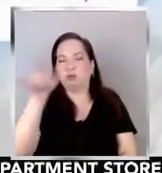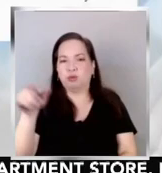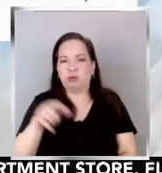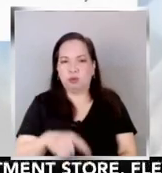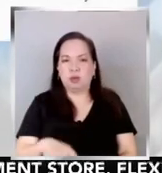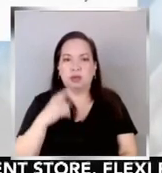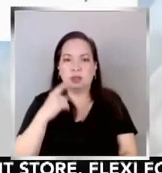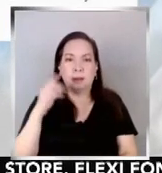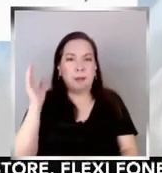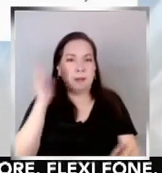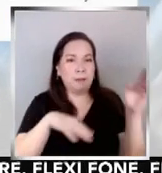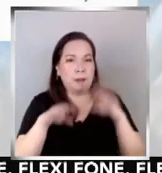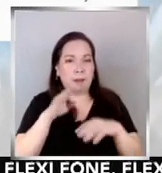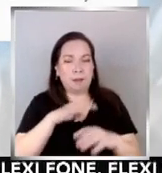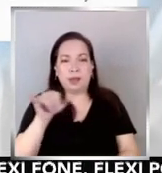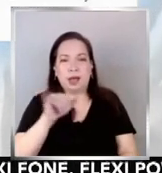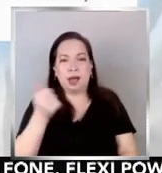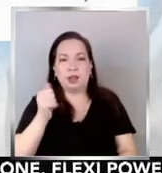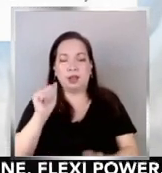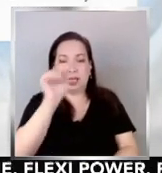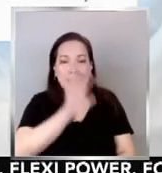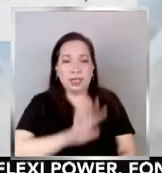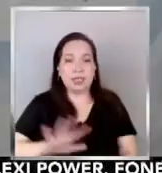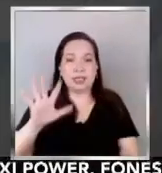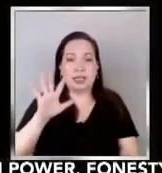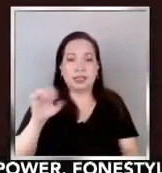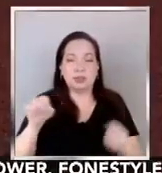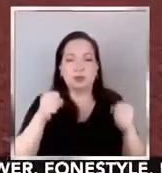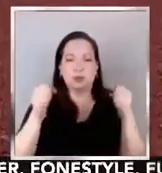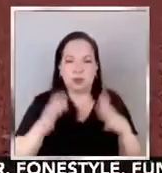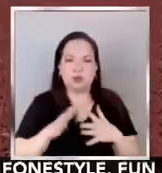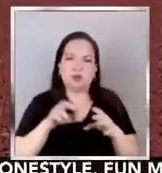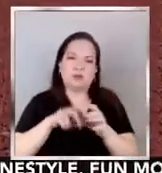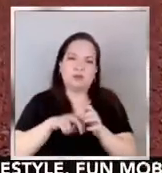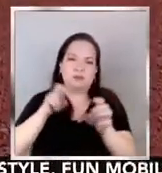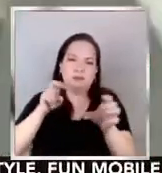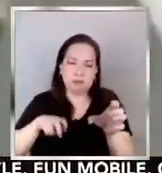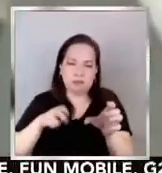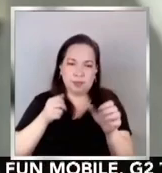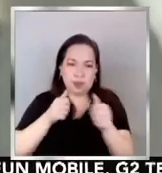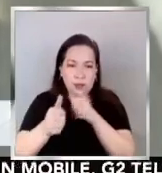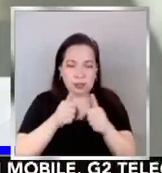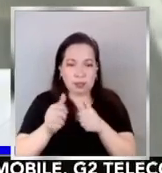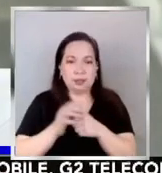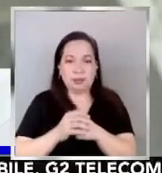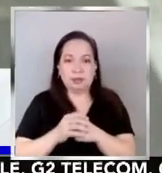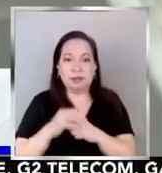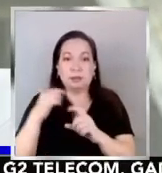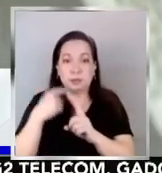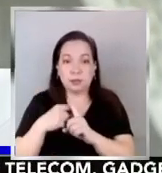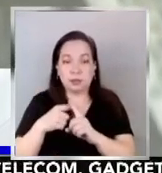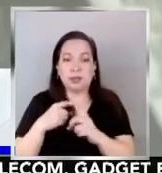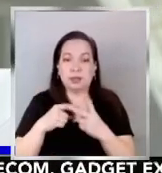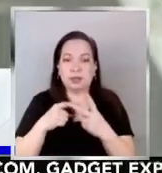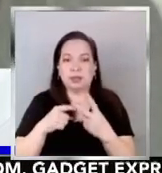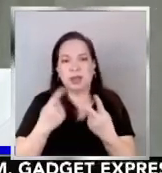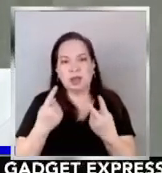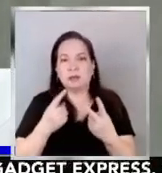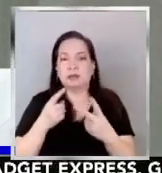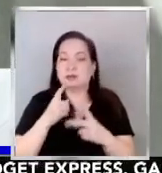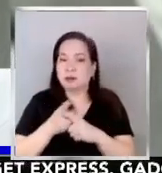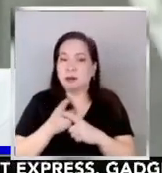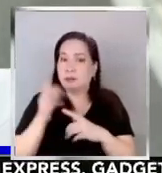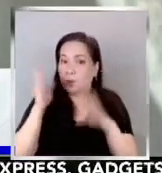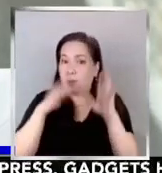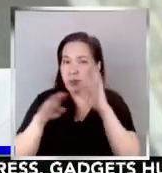daw ng ibang Asian athletes, kaya umatras din sa palaro. Pero bukod sa aberyang yan, may isa pang kinakaharap na problema,